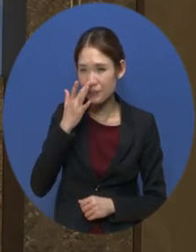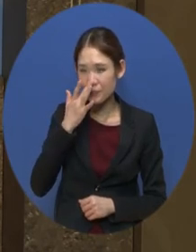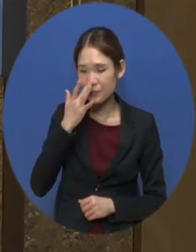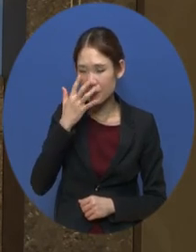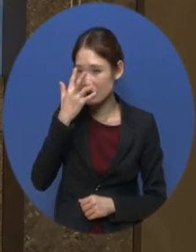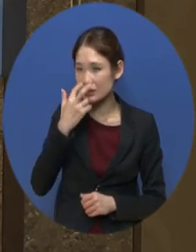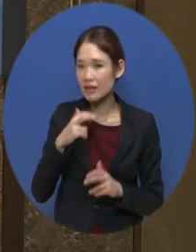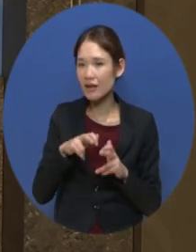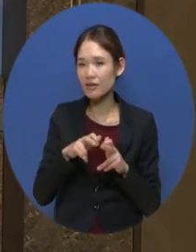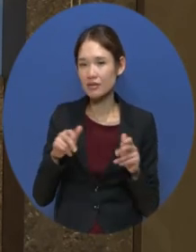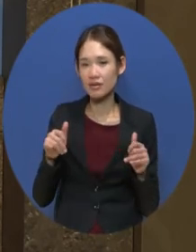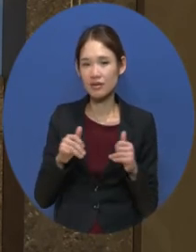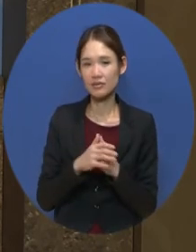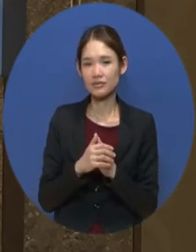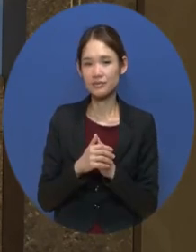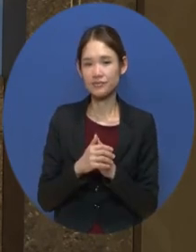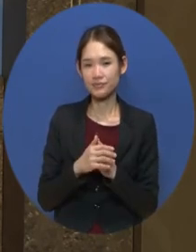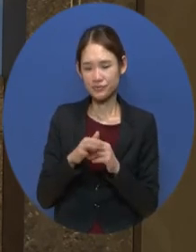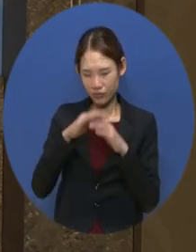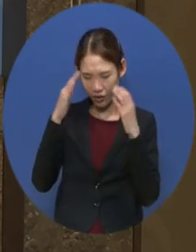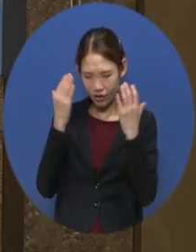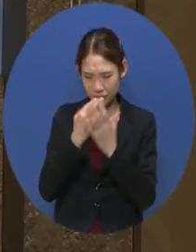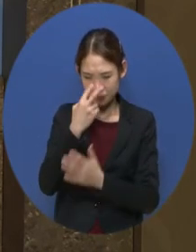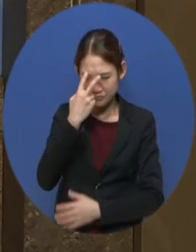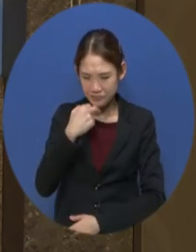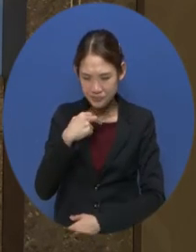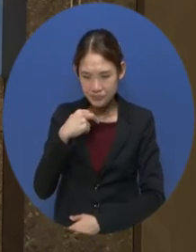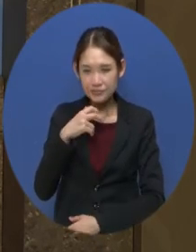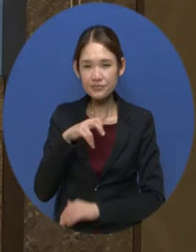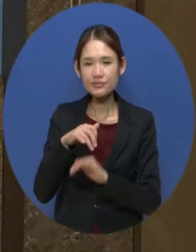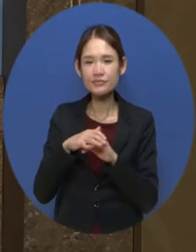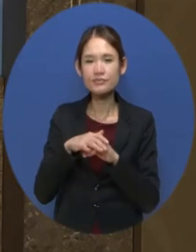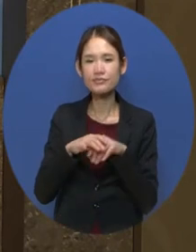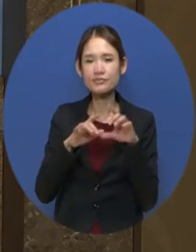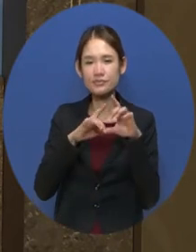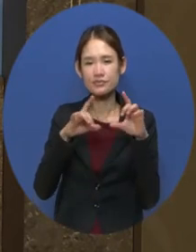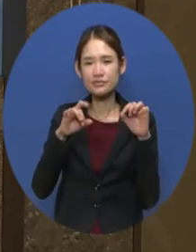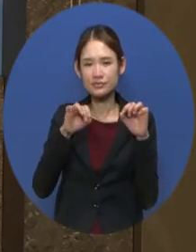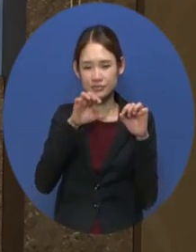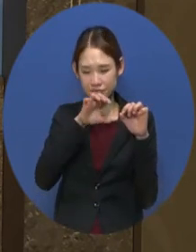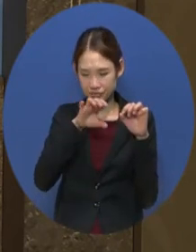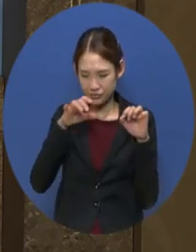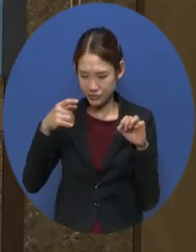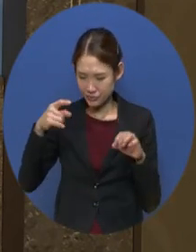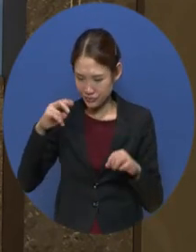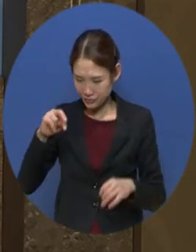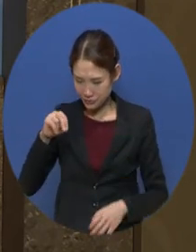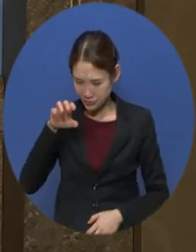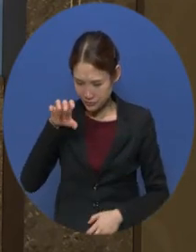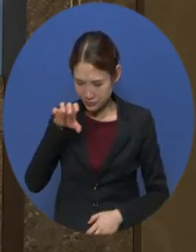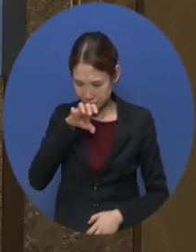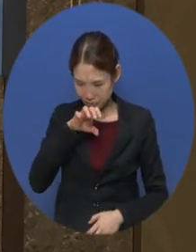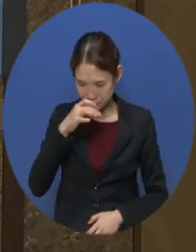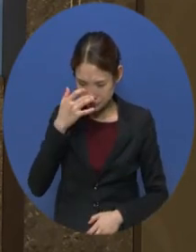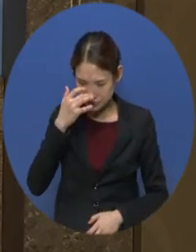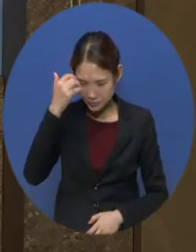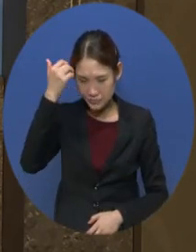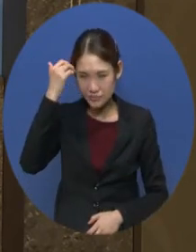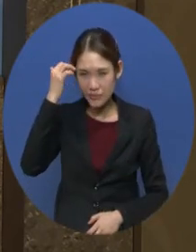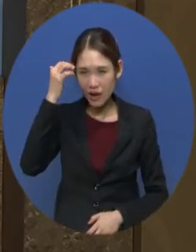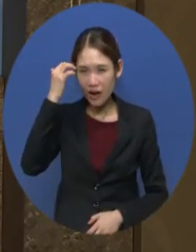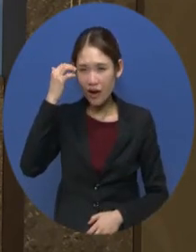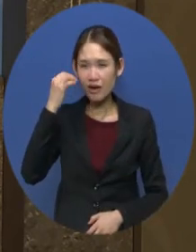시각장애인, 그 전면 시각장애인이라고 하는데 분들이라든지 바코드 위치라든지 QR코드 위치를 모르시는 분들 참 난감합니다,